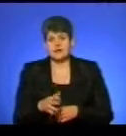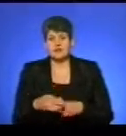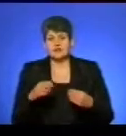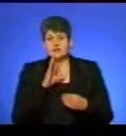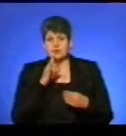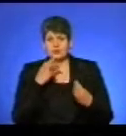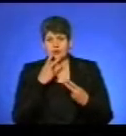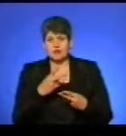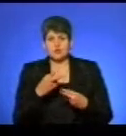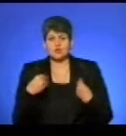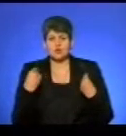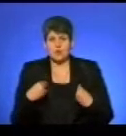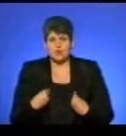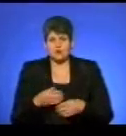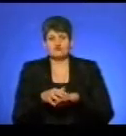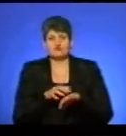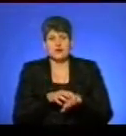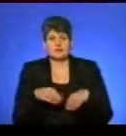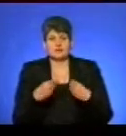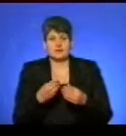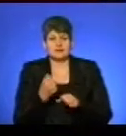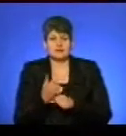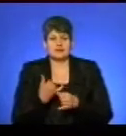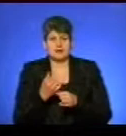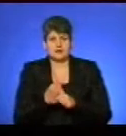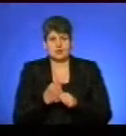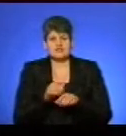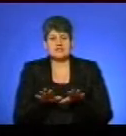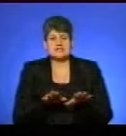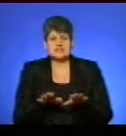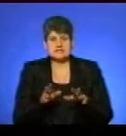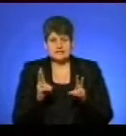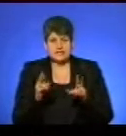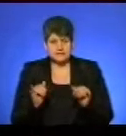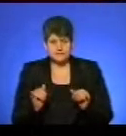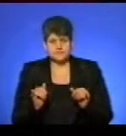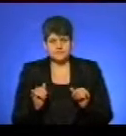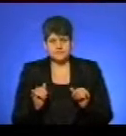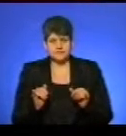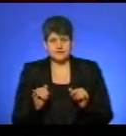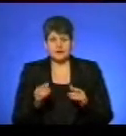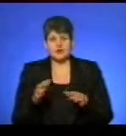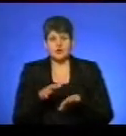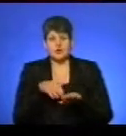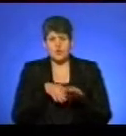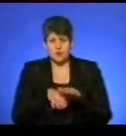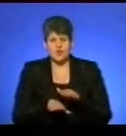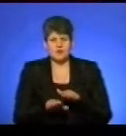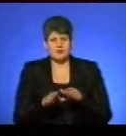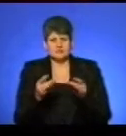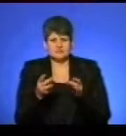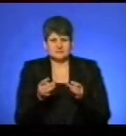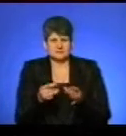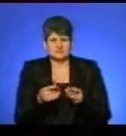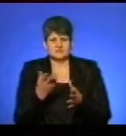взуття, які їм видали для роботи. Не слизькі, вони... Нога потіє, нога париться. Дуже потіє, бо